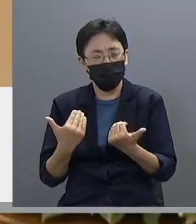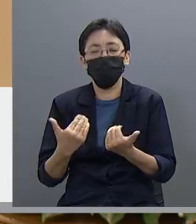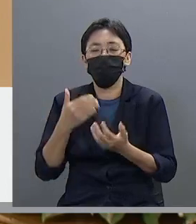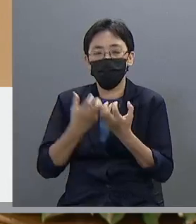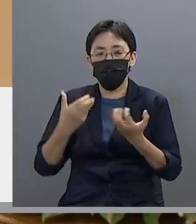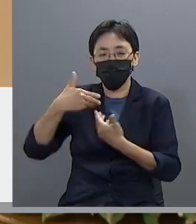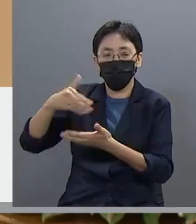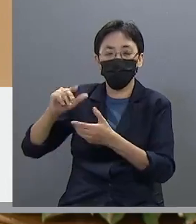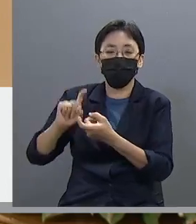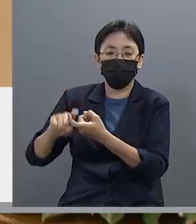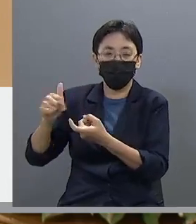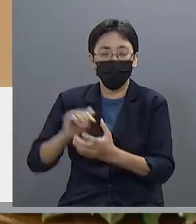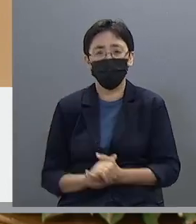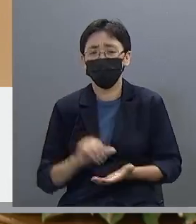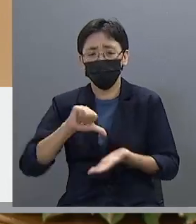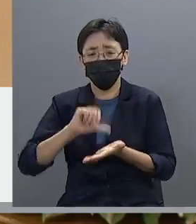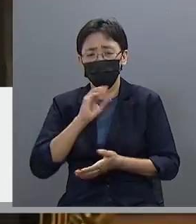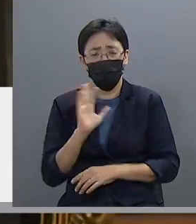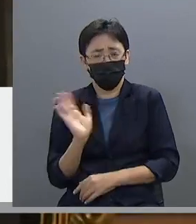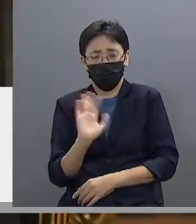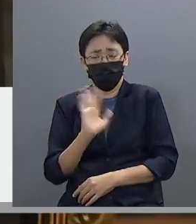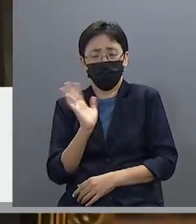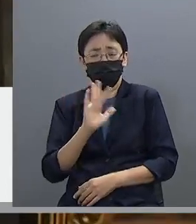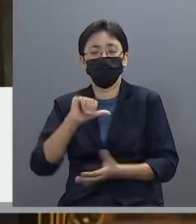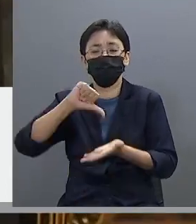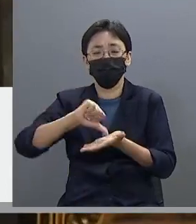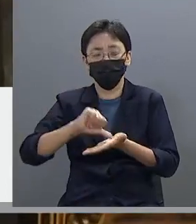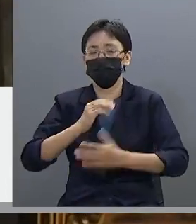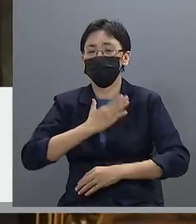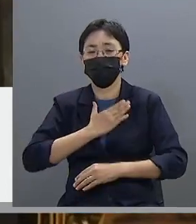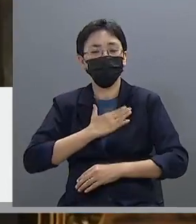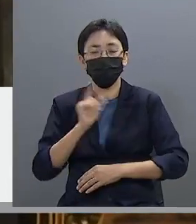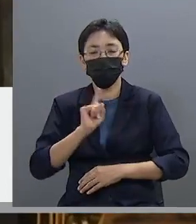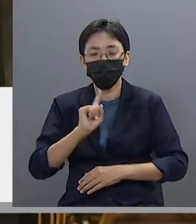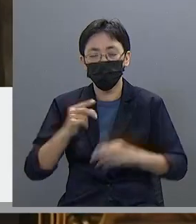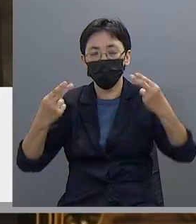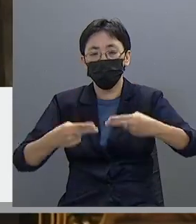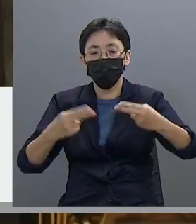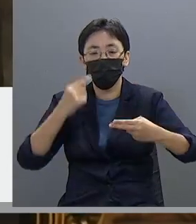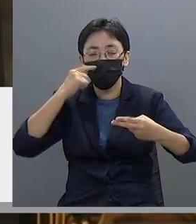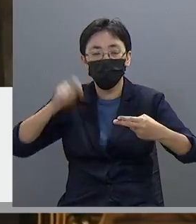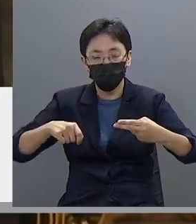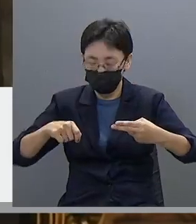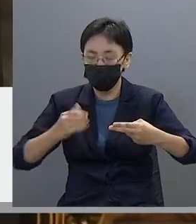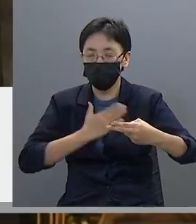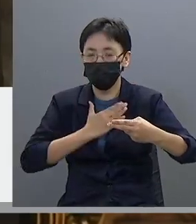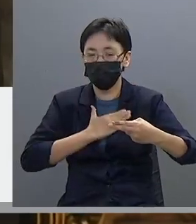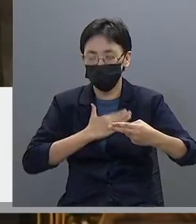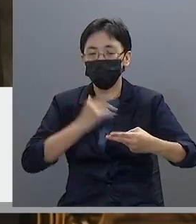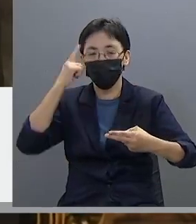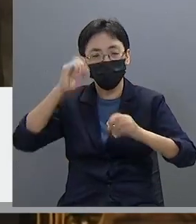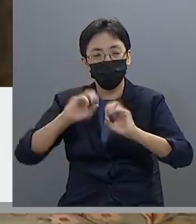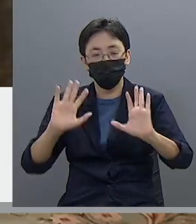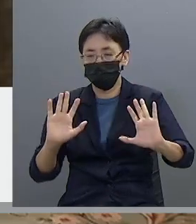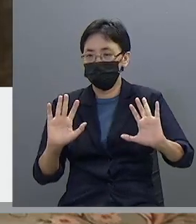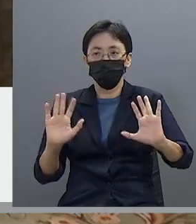าปฏิเสธข่าวดังกล่าวโดยระบุว่าอิหร่านมีจุดยืนในเรื่องของสงครามในยูเครนชัดเจนค่ะนั่นก็คือจะไม่ทำในสิ่งที่จะ